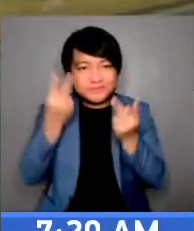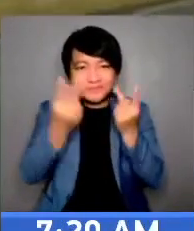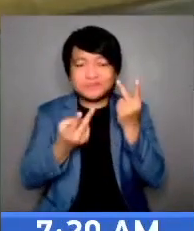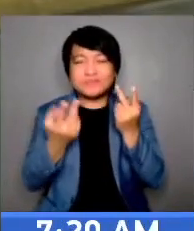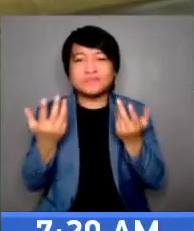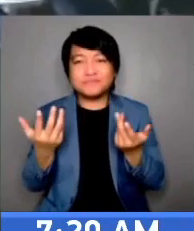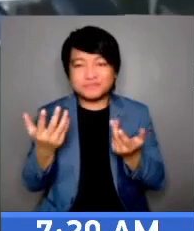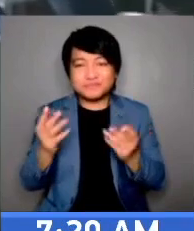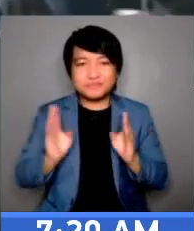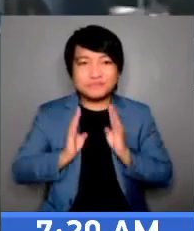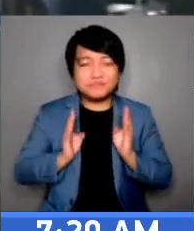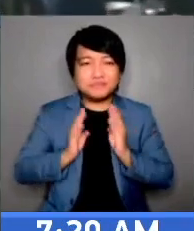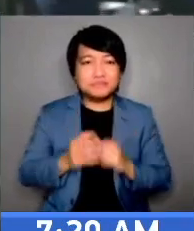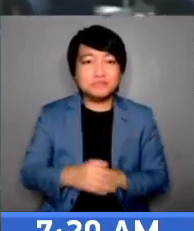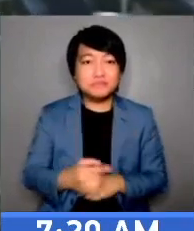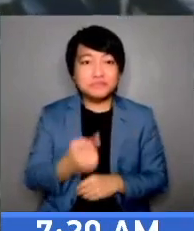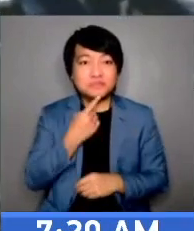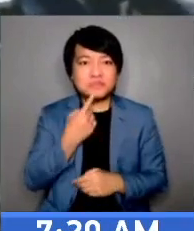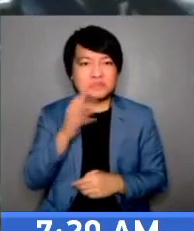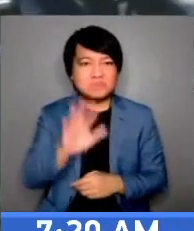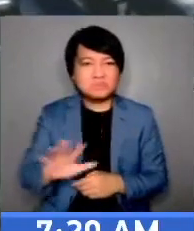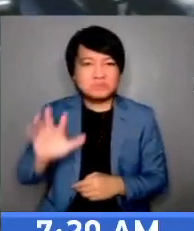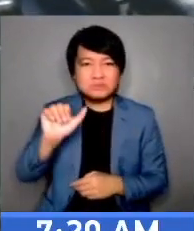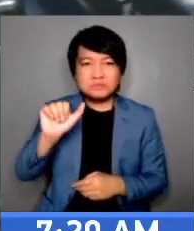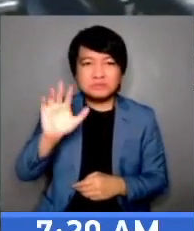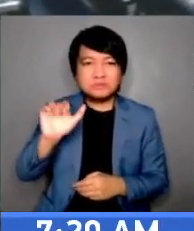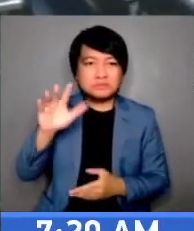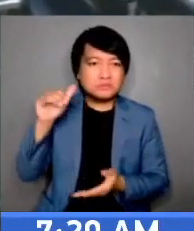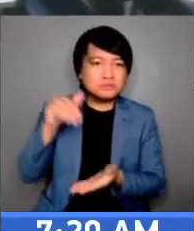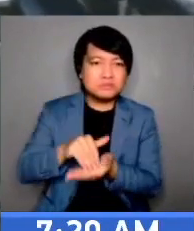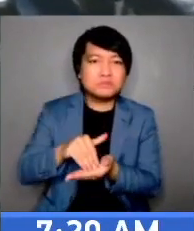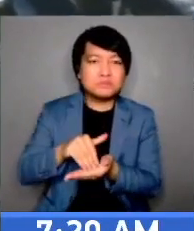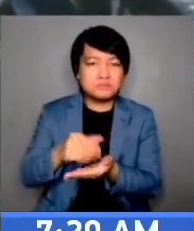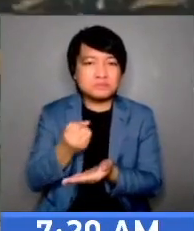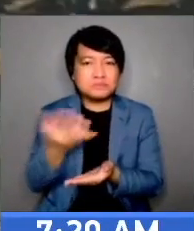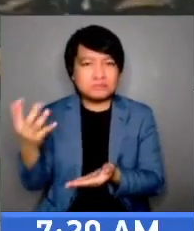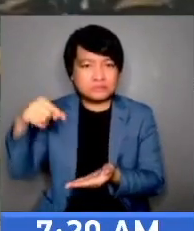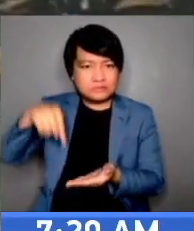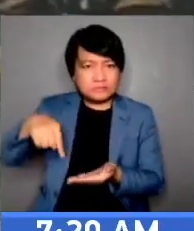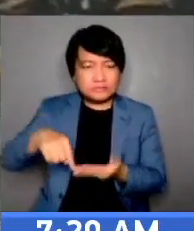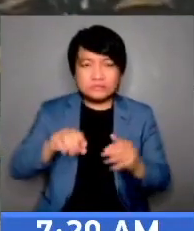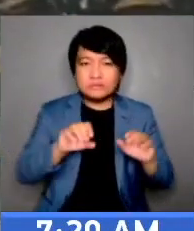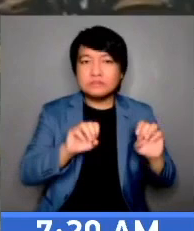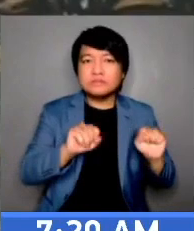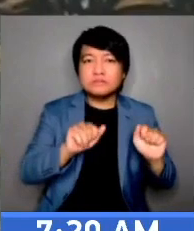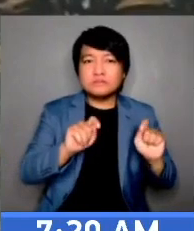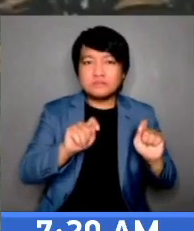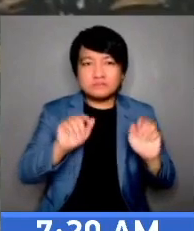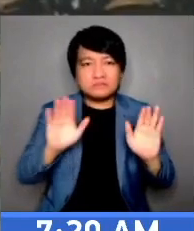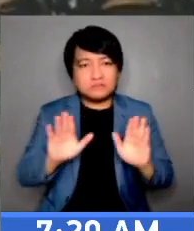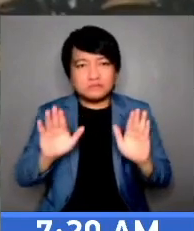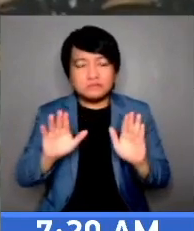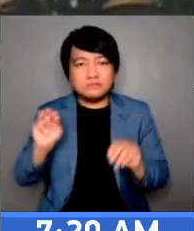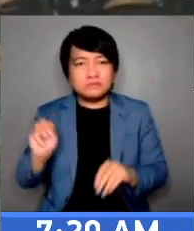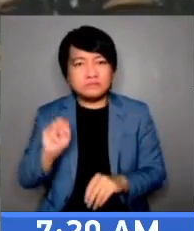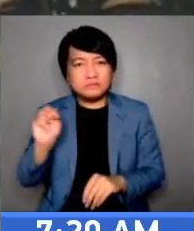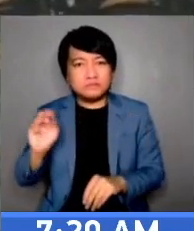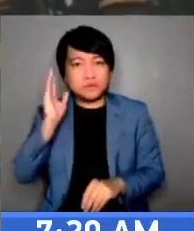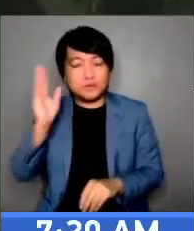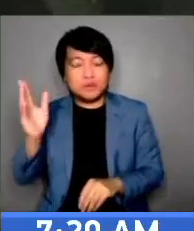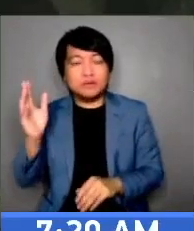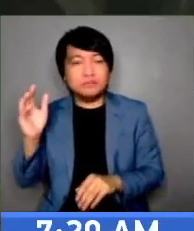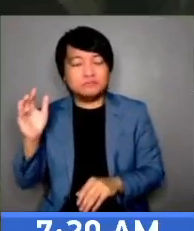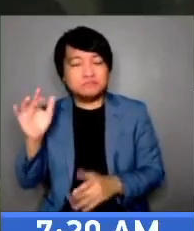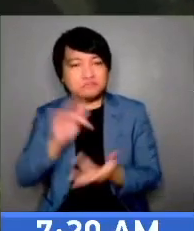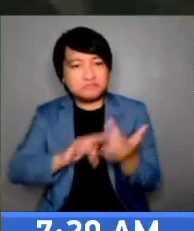daw na aabot sa more than 15,000 Iyung tourist arrival ngayong long weekend at sila nga yung papasyal sa iba't ibang tourist